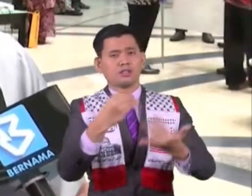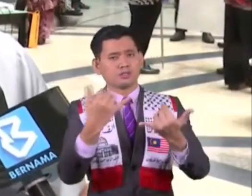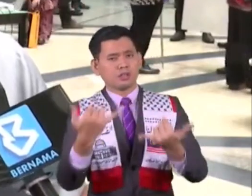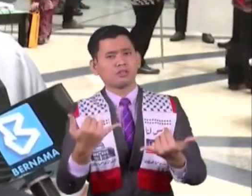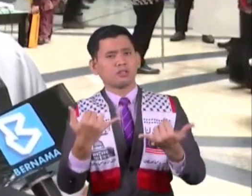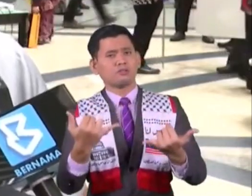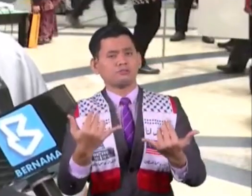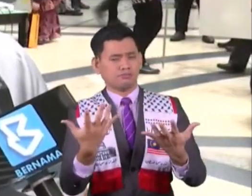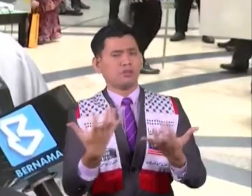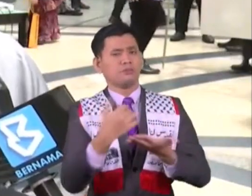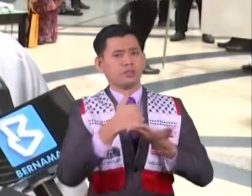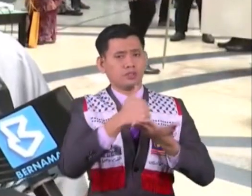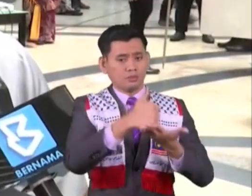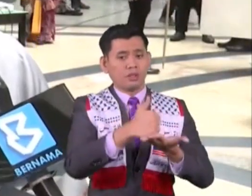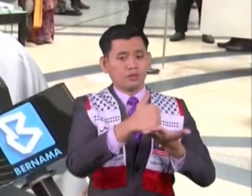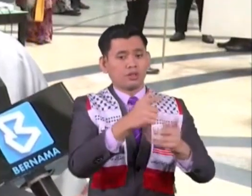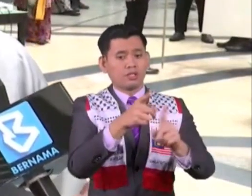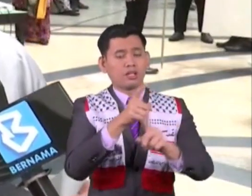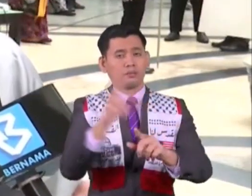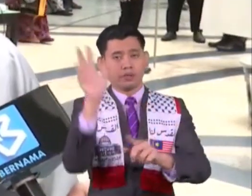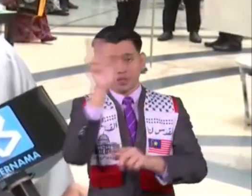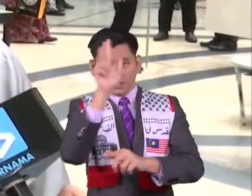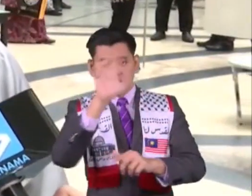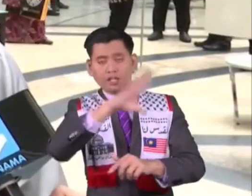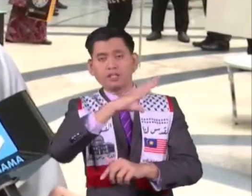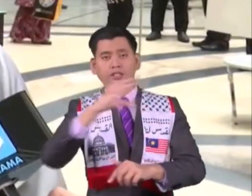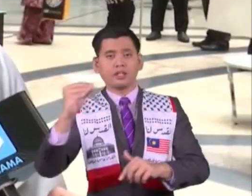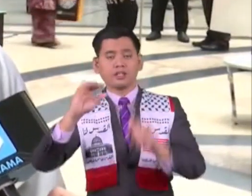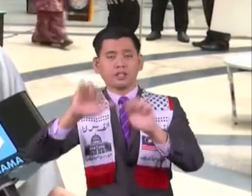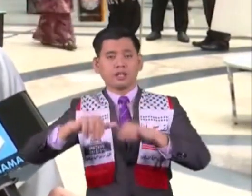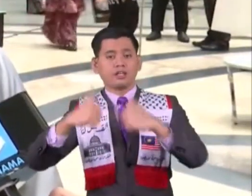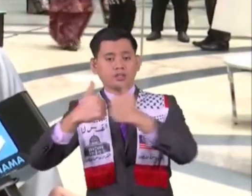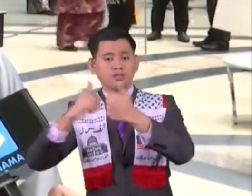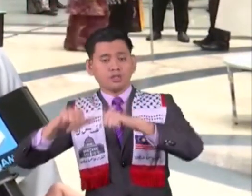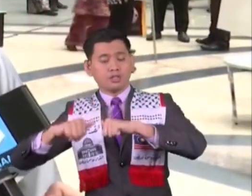Jadi insyaAllah bantuan daripada Wisma Putra dan NGO-NGO yang mengumpulkan